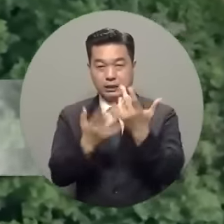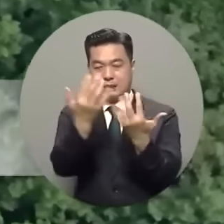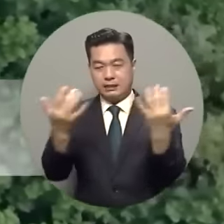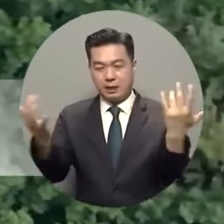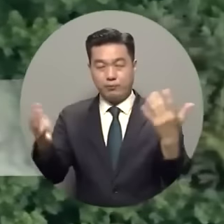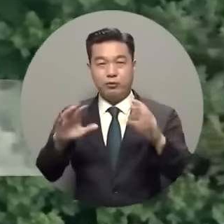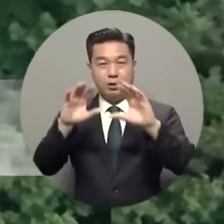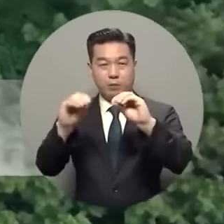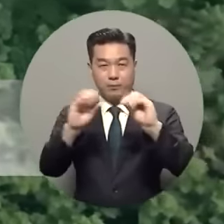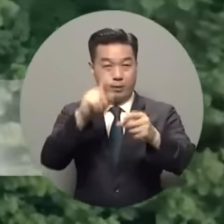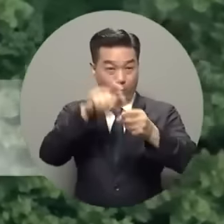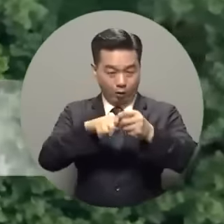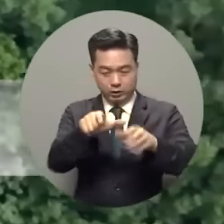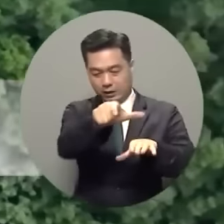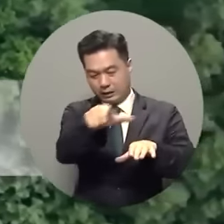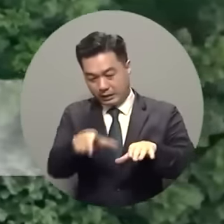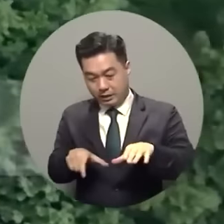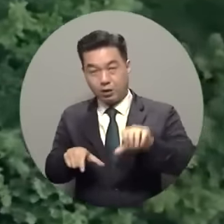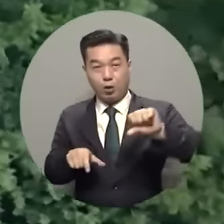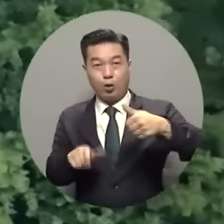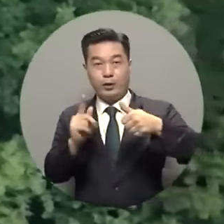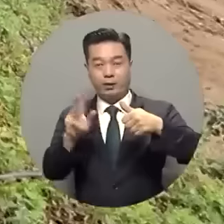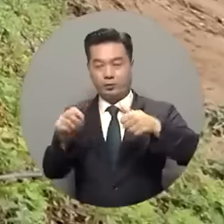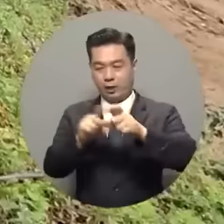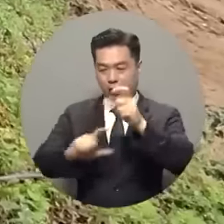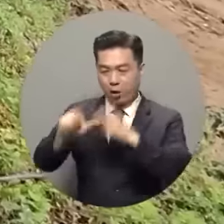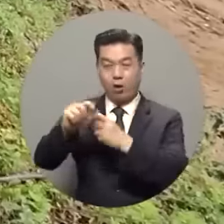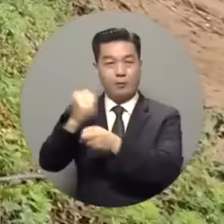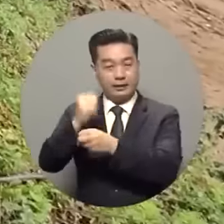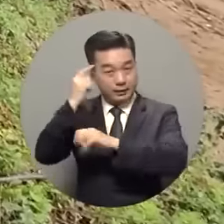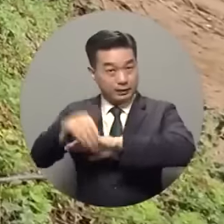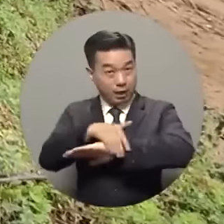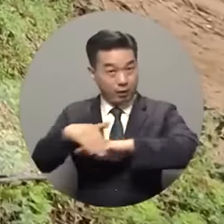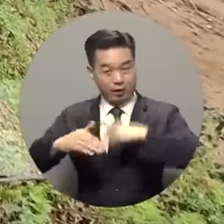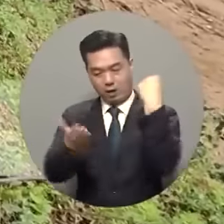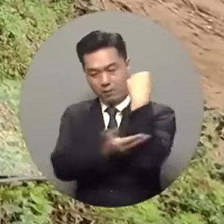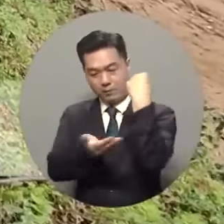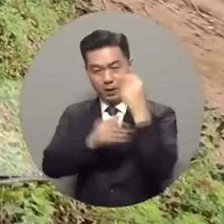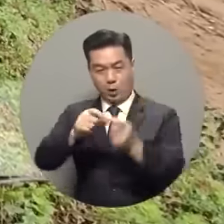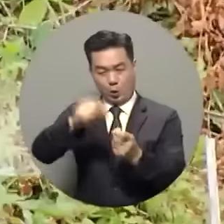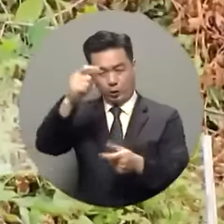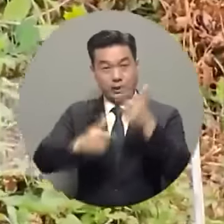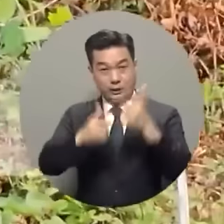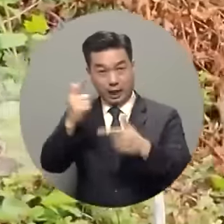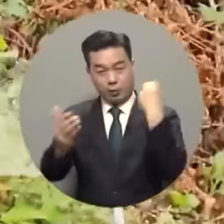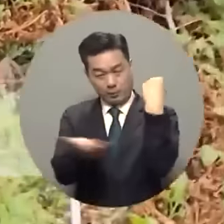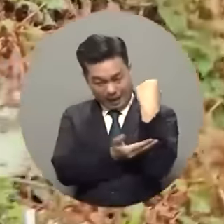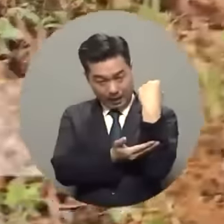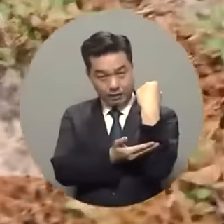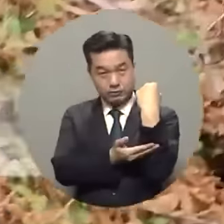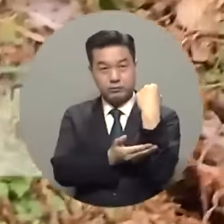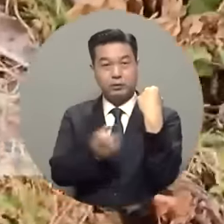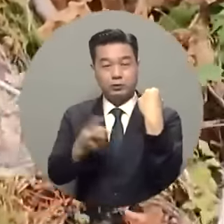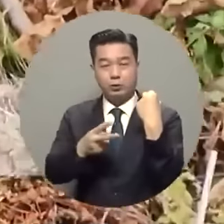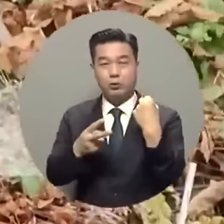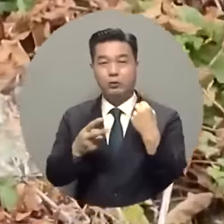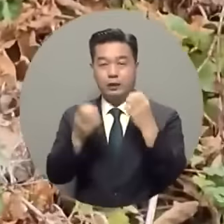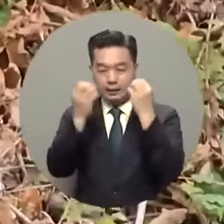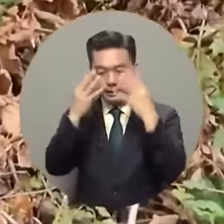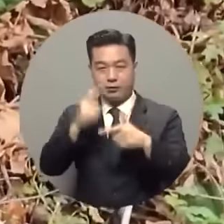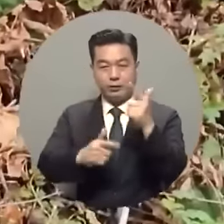매년 500km 추가로 설치할 계획입니다 벌채 사업도 오래된 나무를 배고 어린 나무를 심어야 탄소 흡수 효과가